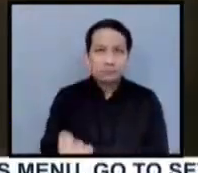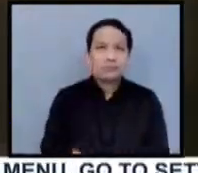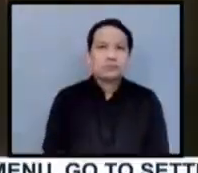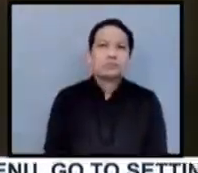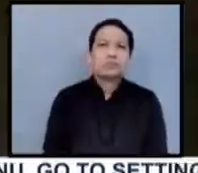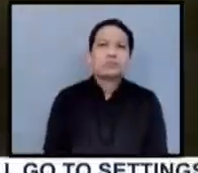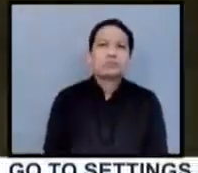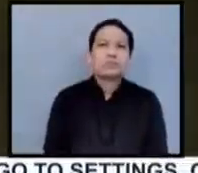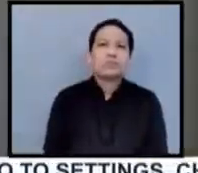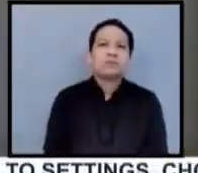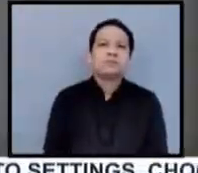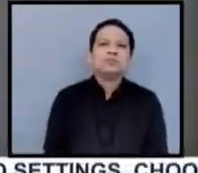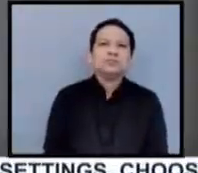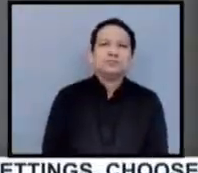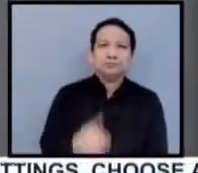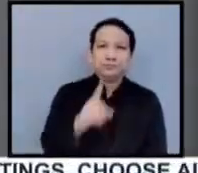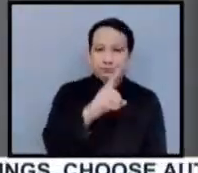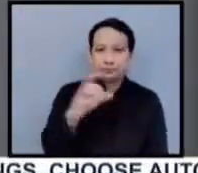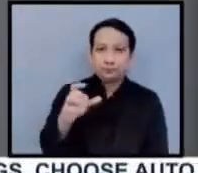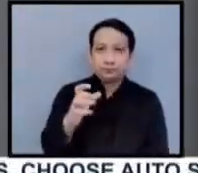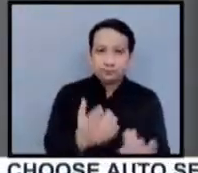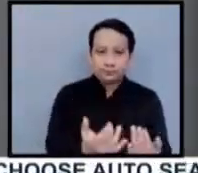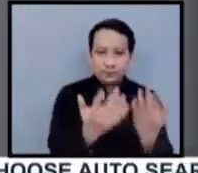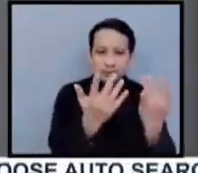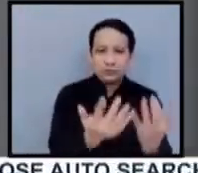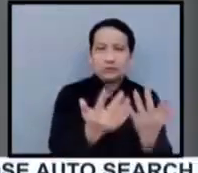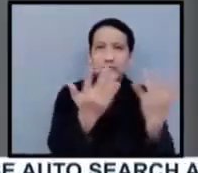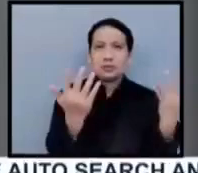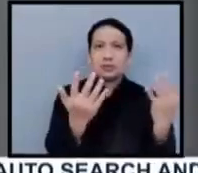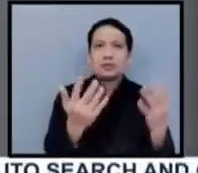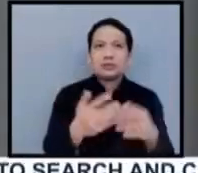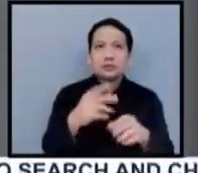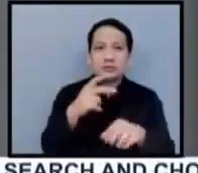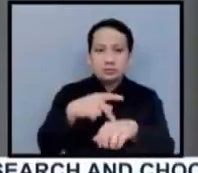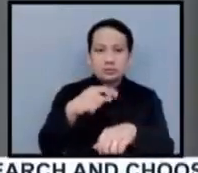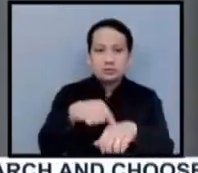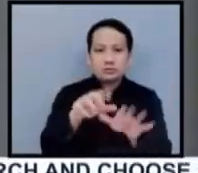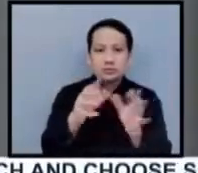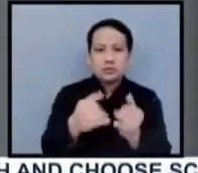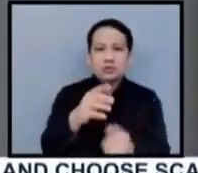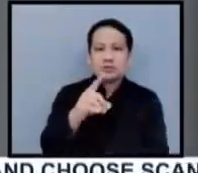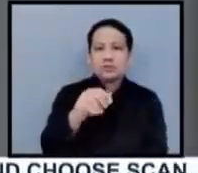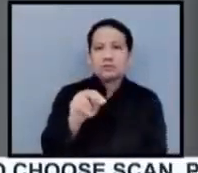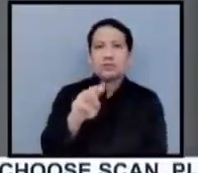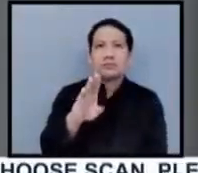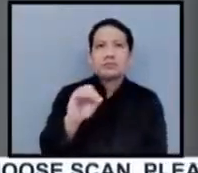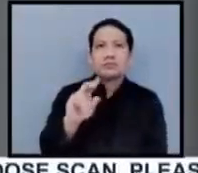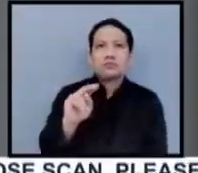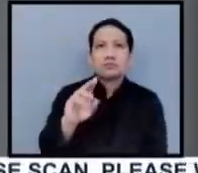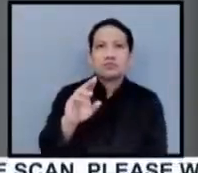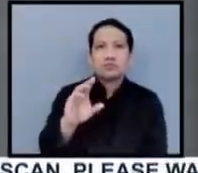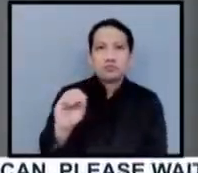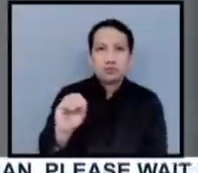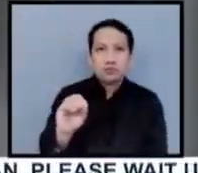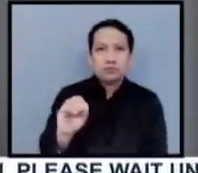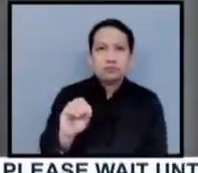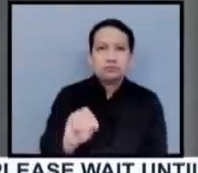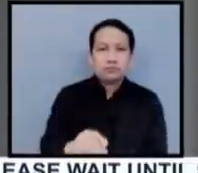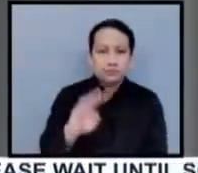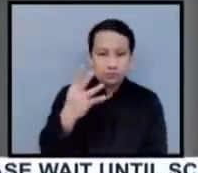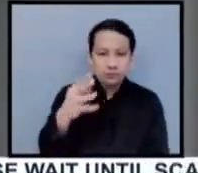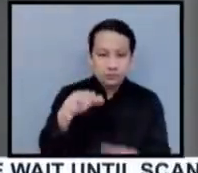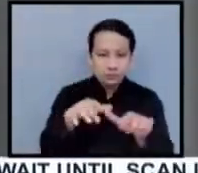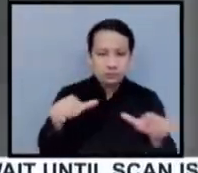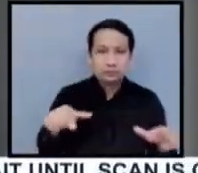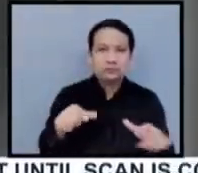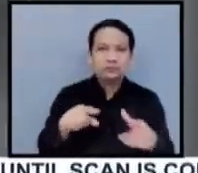Aabot sa 100 bahay ang natupok sa sunog na sumiklab sa barangay Don Bosco, Parañaque City. Umabot sa 4th alarm ang sunog na nagsimula alas